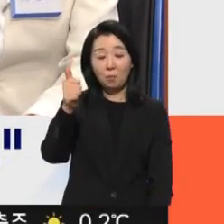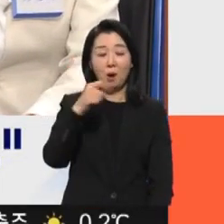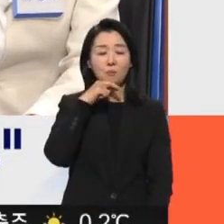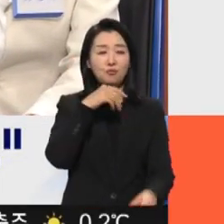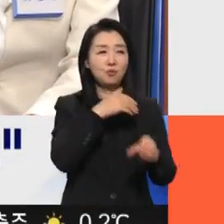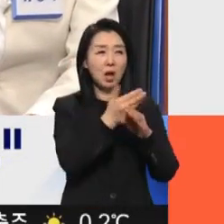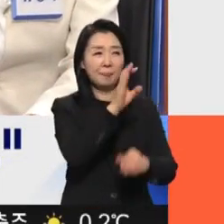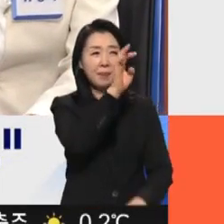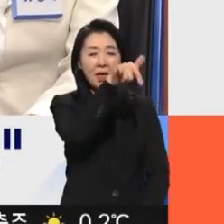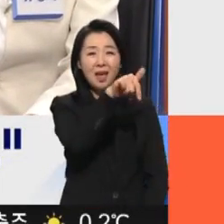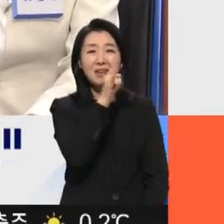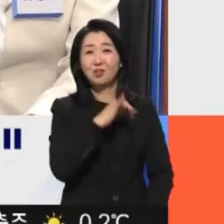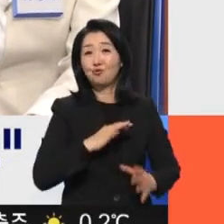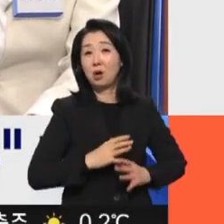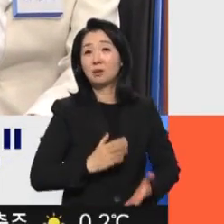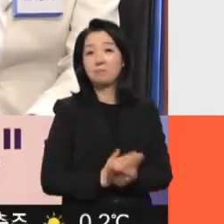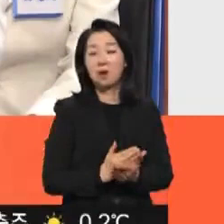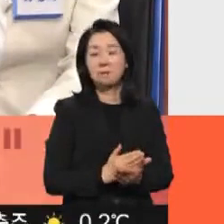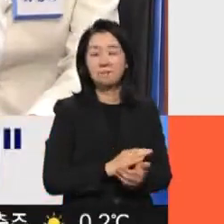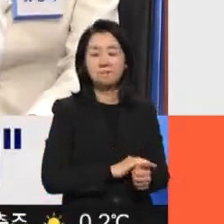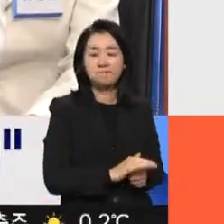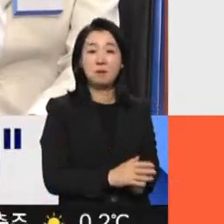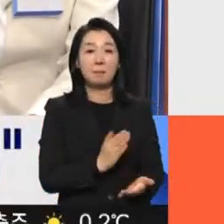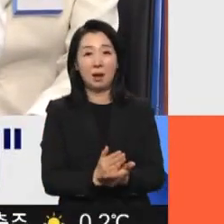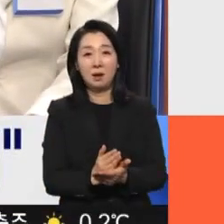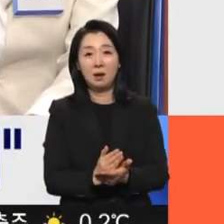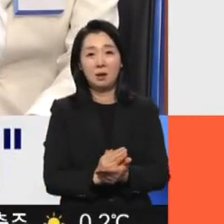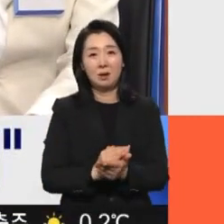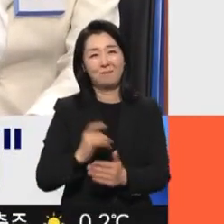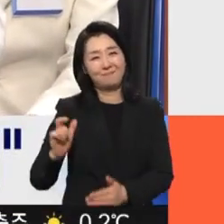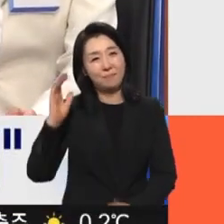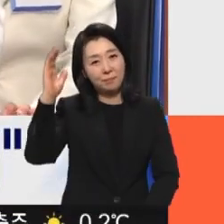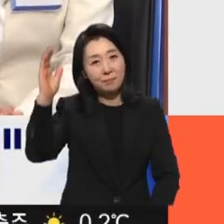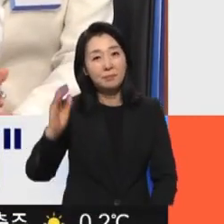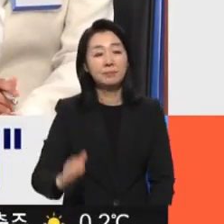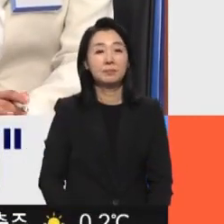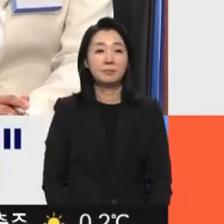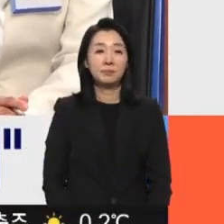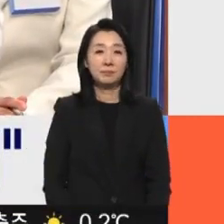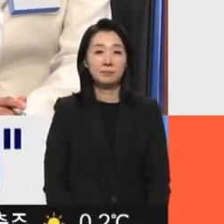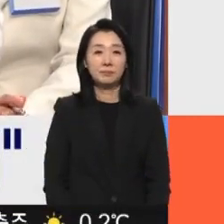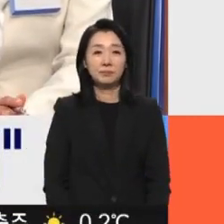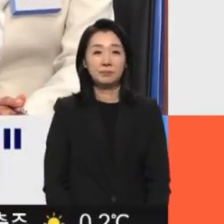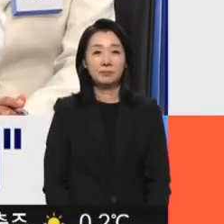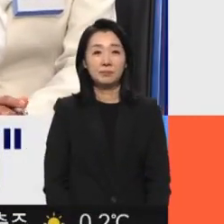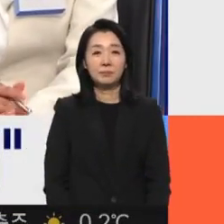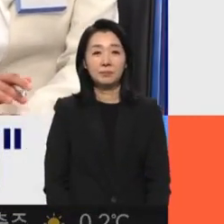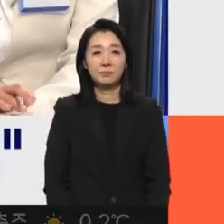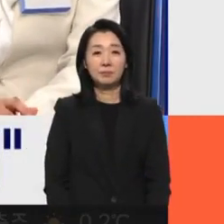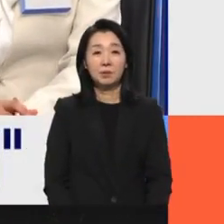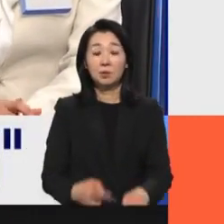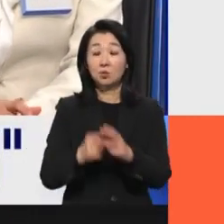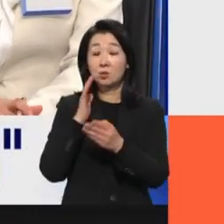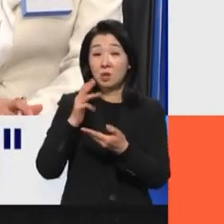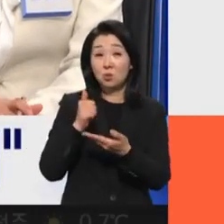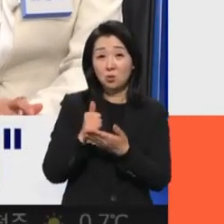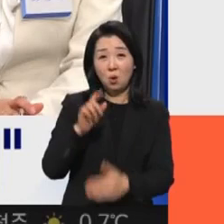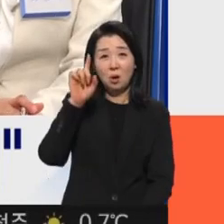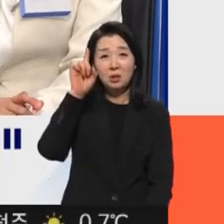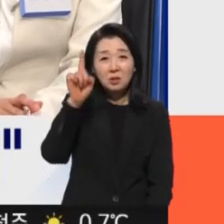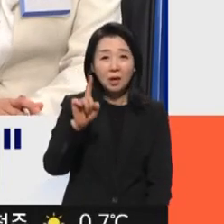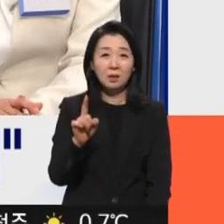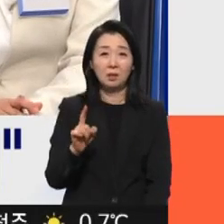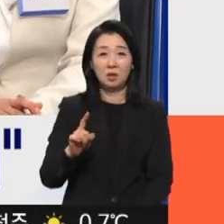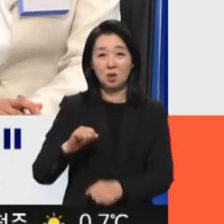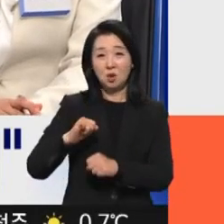북한에 핵이 있다고 두려워하거나 주저해서는 안 된다. 강조를 했다고 이 김은혜 홍보수석이 전했는데요. 윤 대통령은 내일